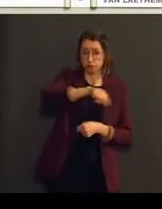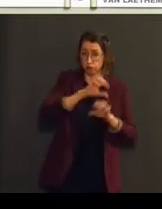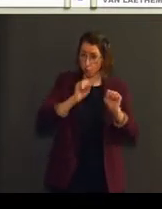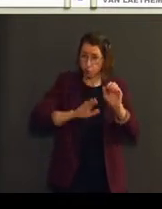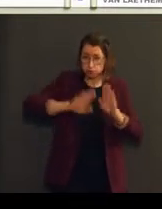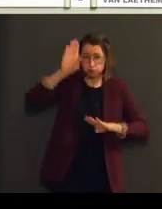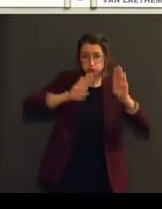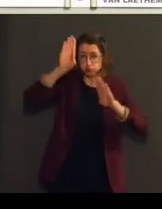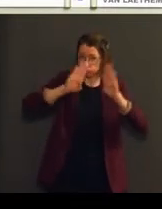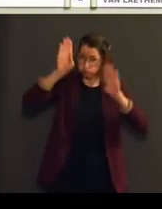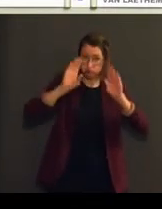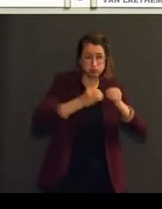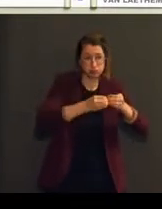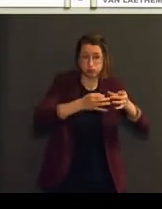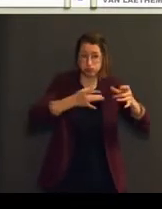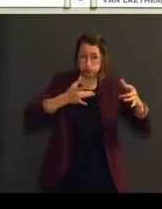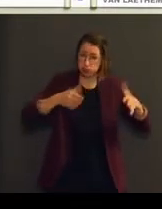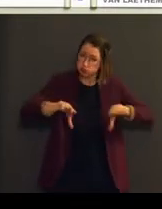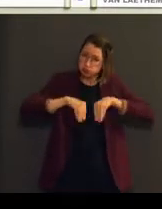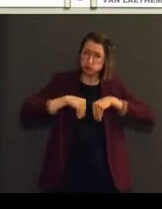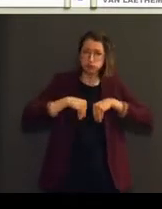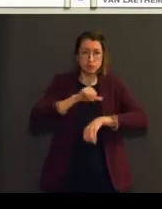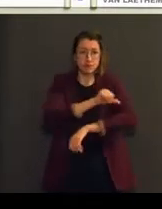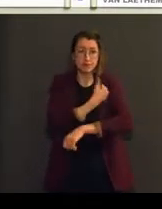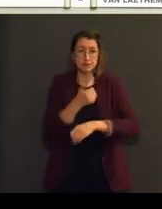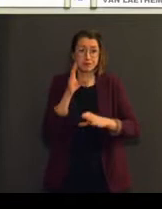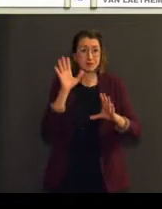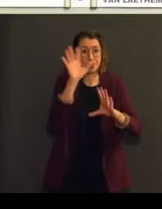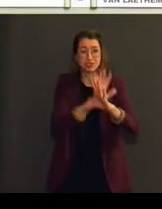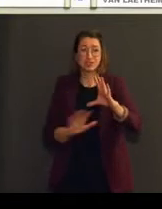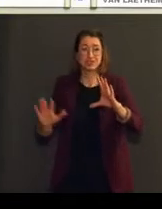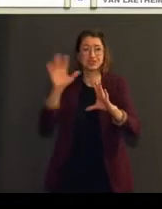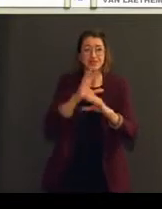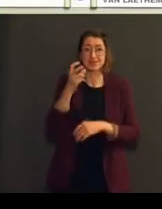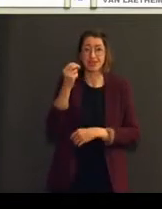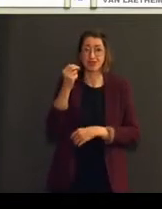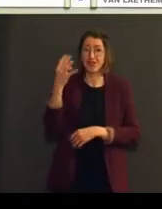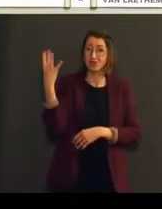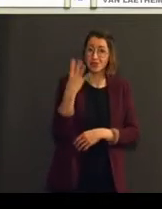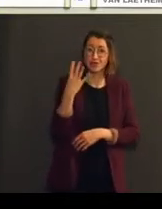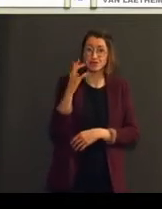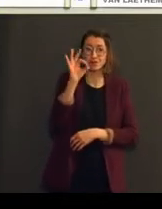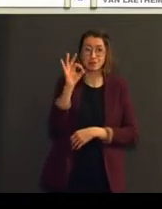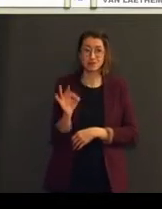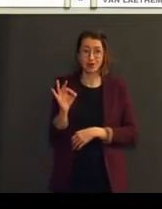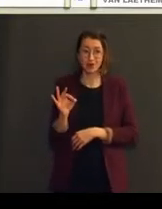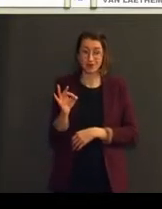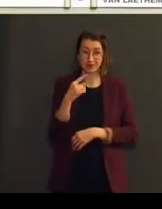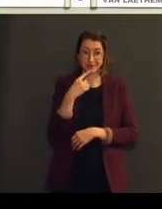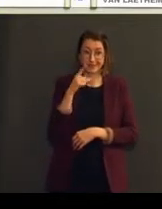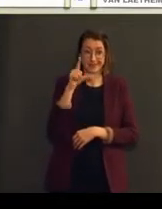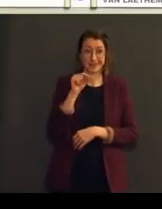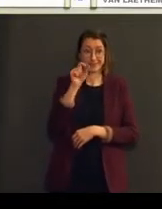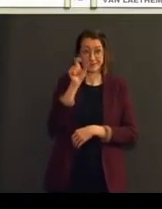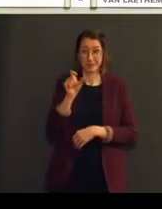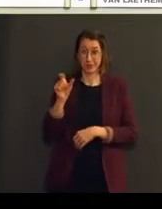vaccination, puisque au niveau du pays, nous avons 89%, donc pratiquement 9 personnes sur 10 qui sont vaccinées. En Flandre,